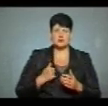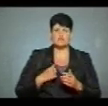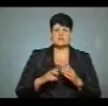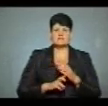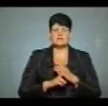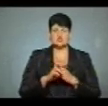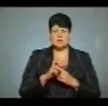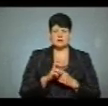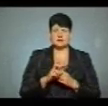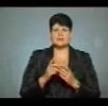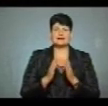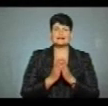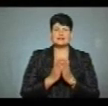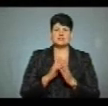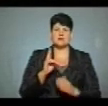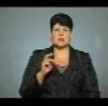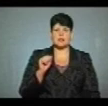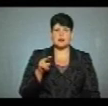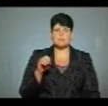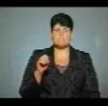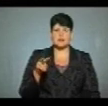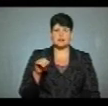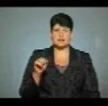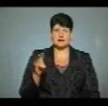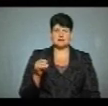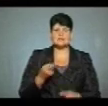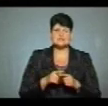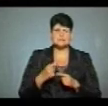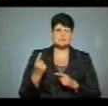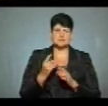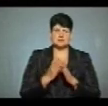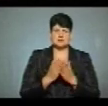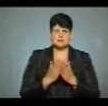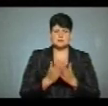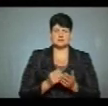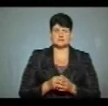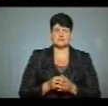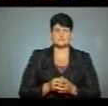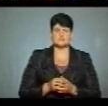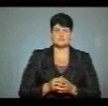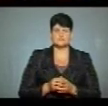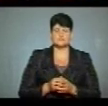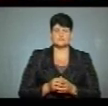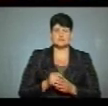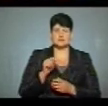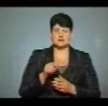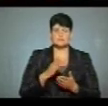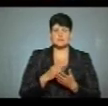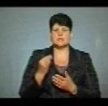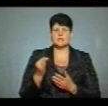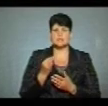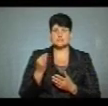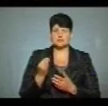Книжка «Капелани», каже В'ячеслав Кізілов, це перша збірка із серії «Знаряддя Божої любові». В книзі є історія